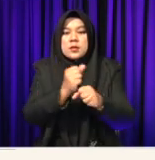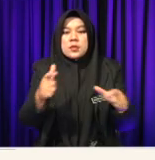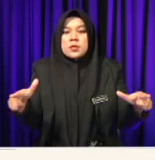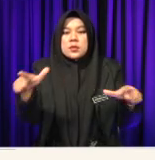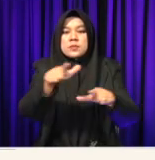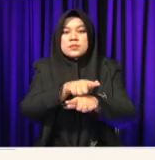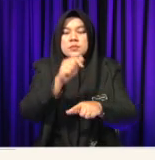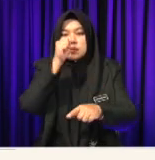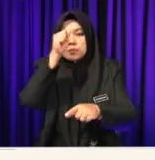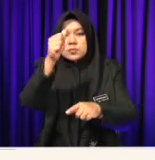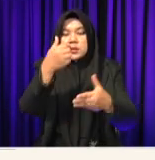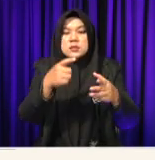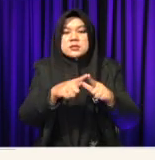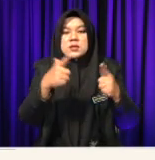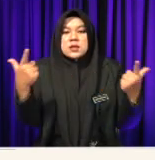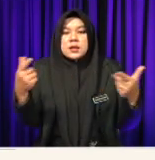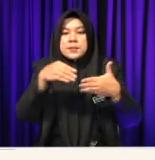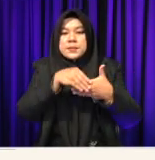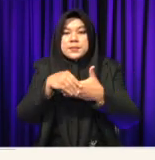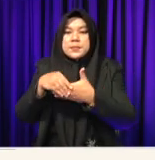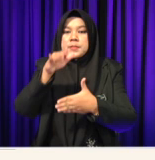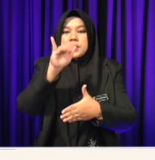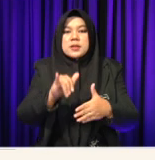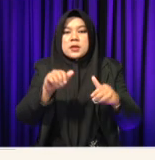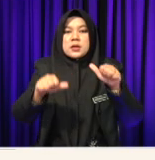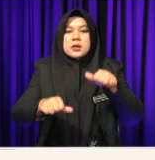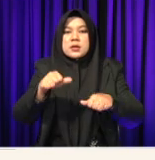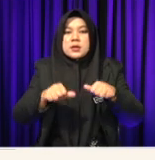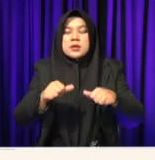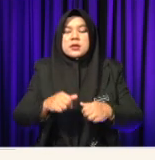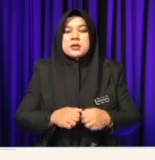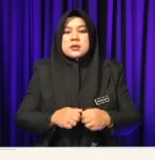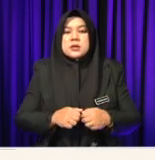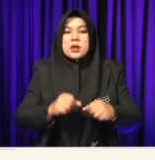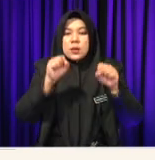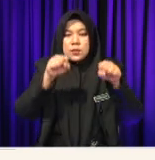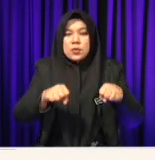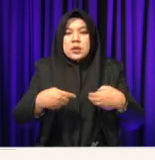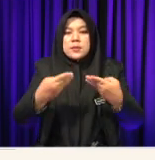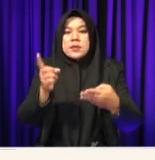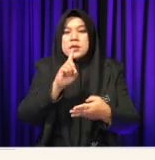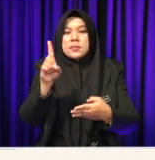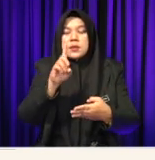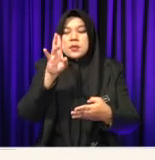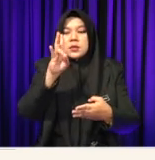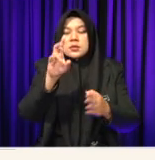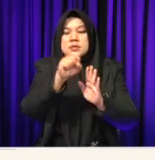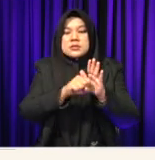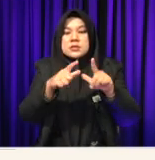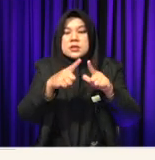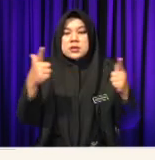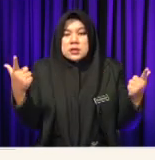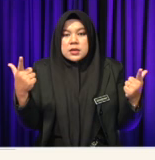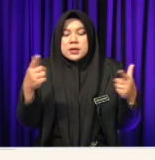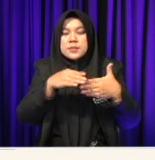Sain pemimpin yang adil tengok di sini Boleh bagi mana-mana tujuh selain pemimpin yang adil kalau bagi